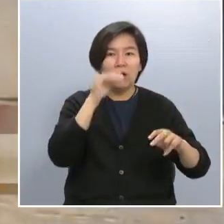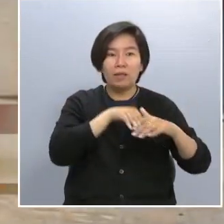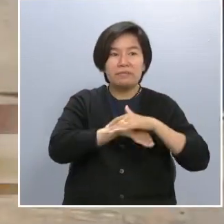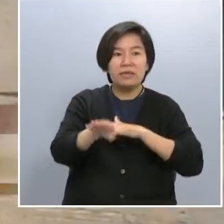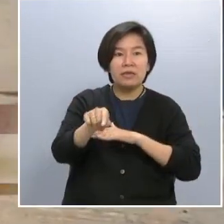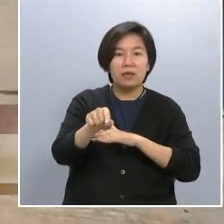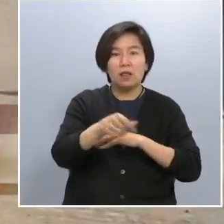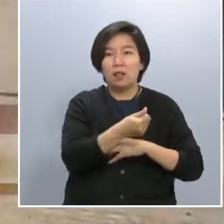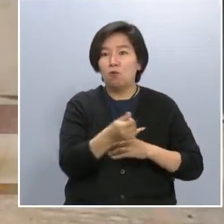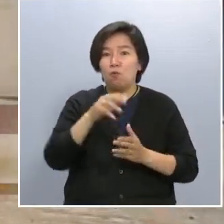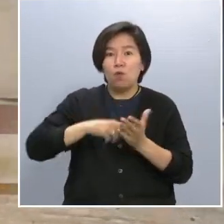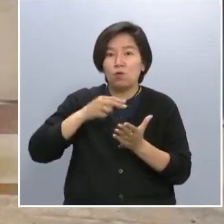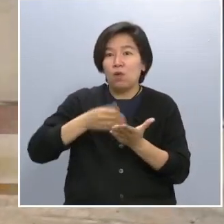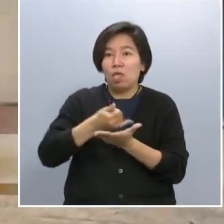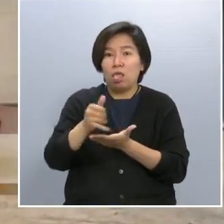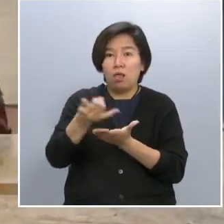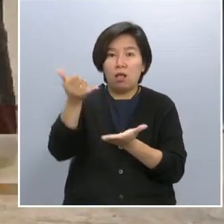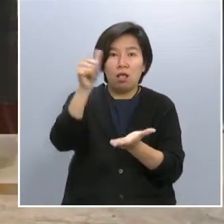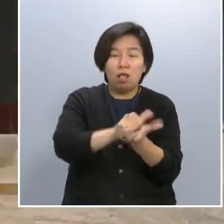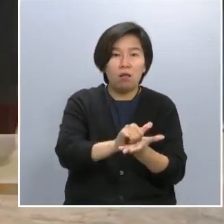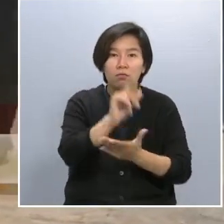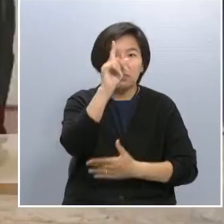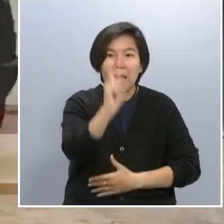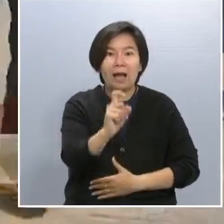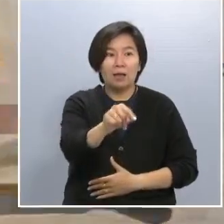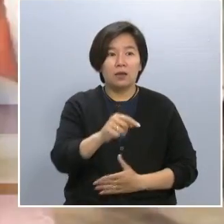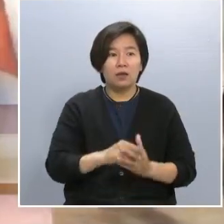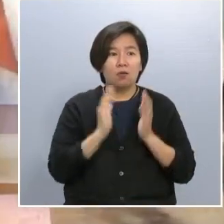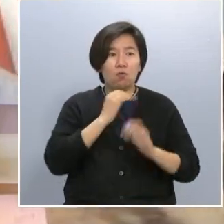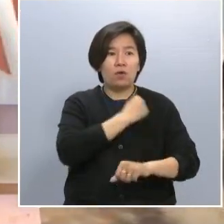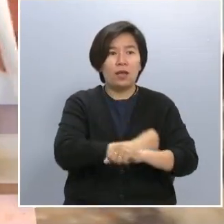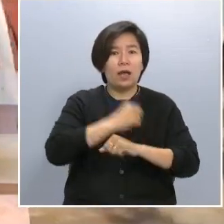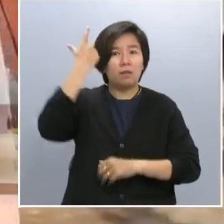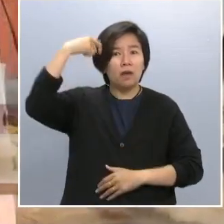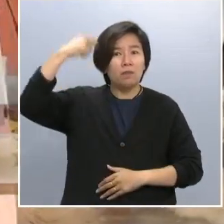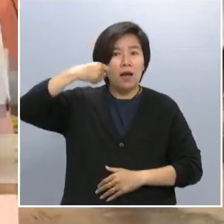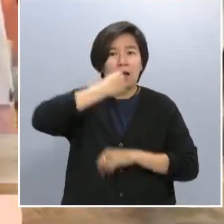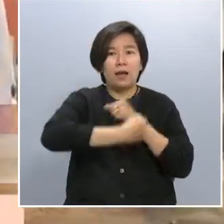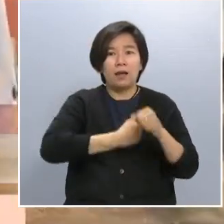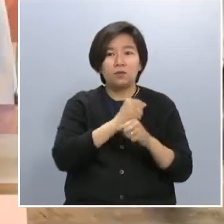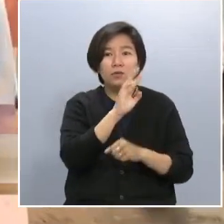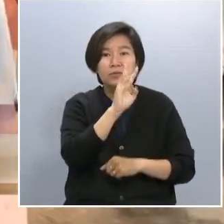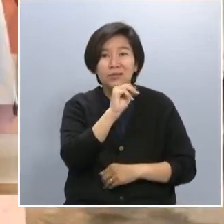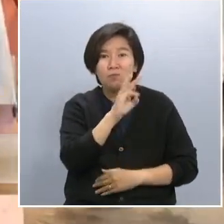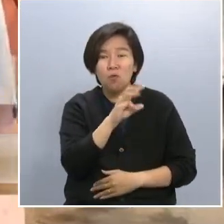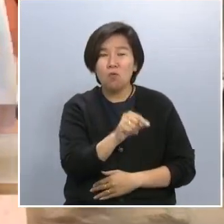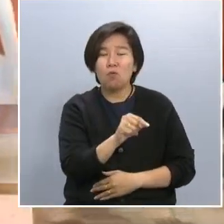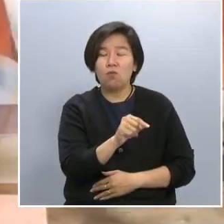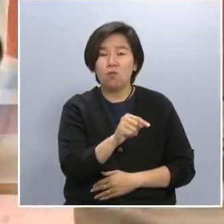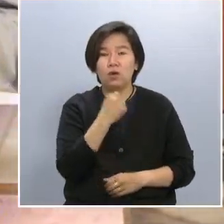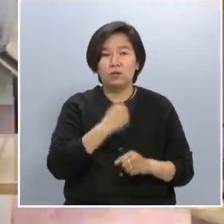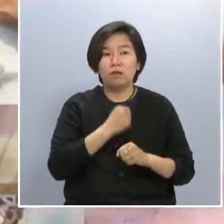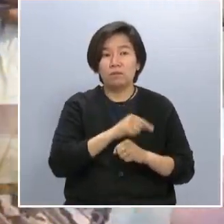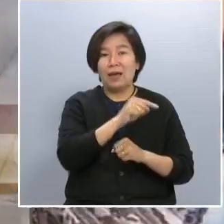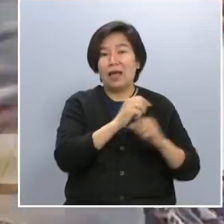ไปวิ่งมาเป็นลมหมดสติแล้วเสียชีวิตเฉยเลยฮะ คือเป็นคนงานชาวเมียนมาอายุ46ปีนะคะคือเขาว่าทำงานอยู่แคม